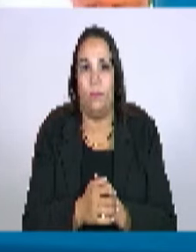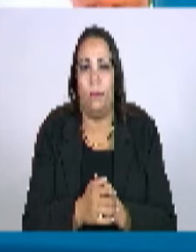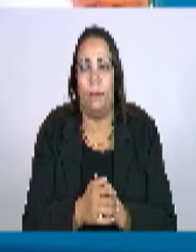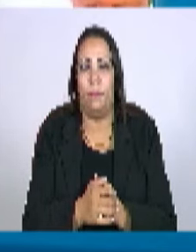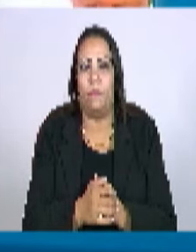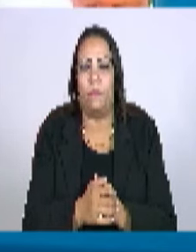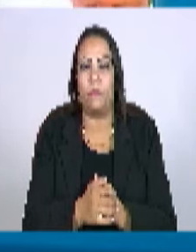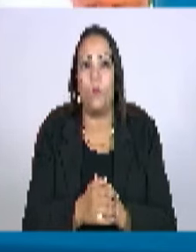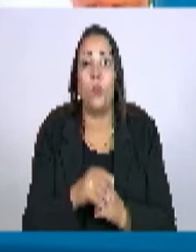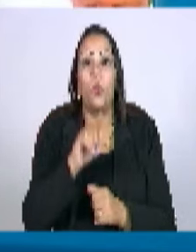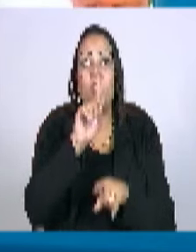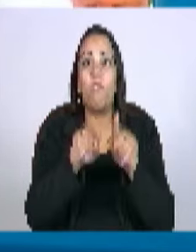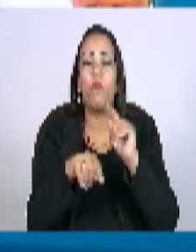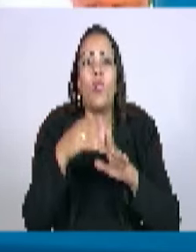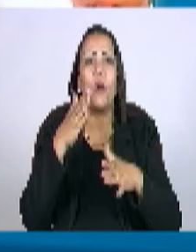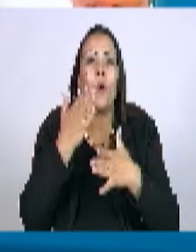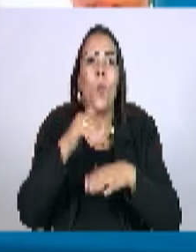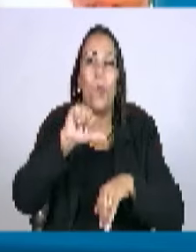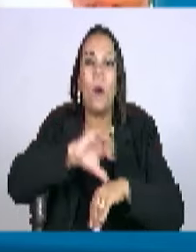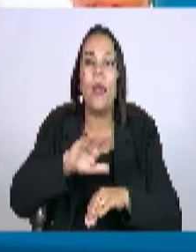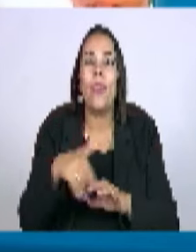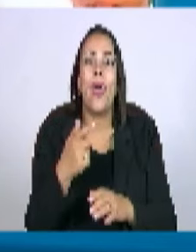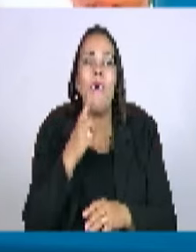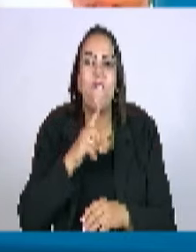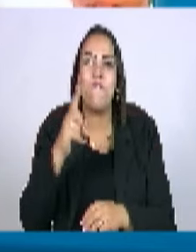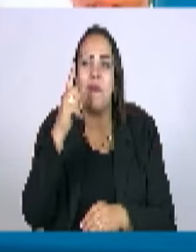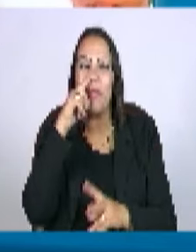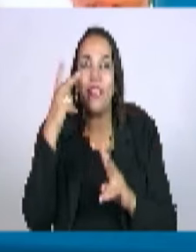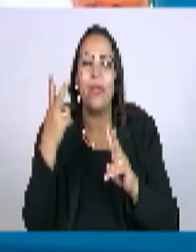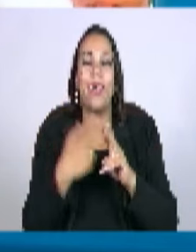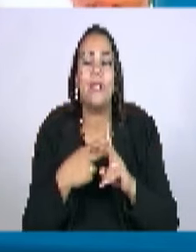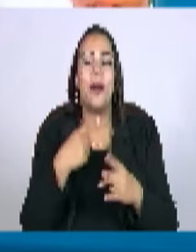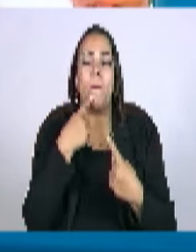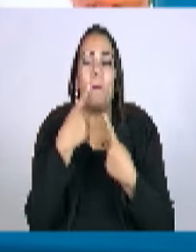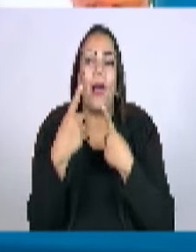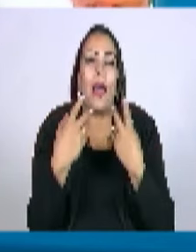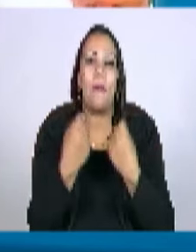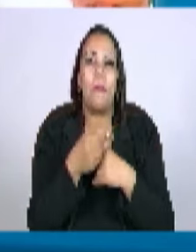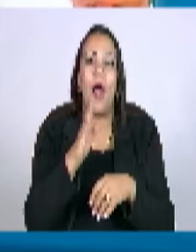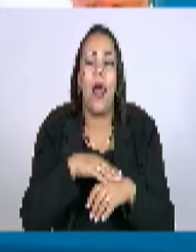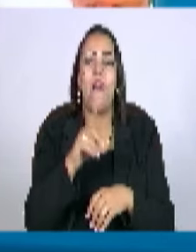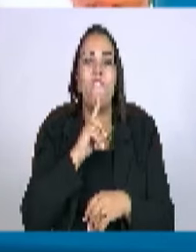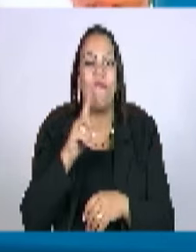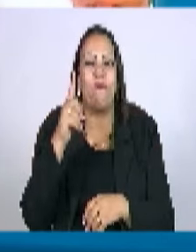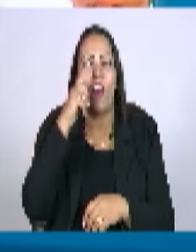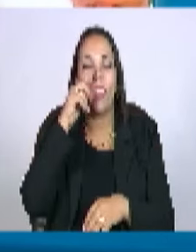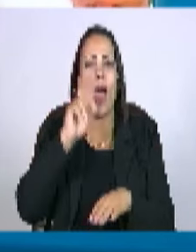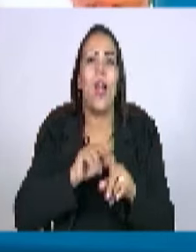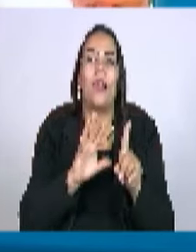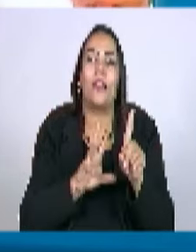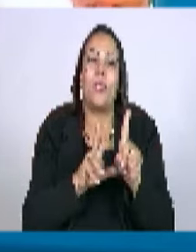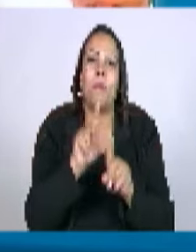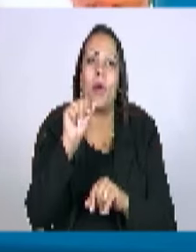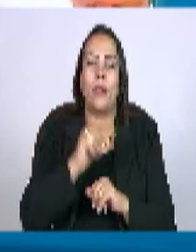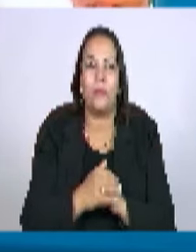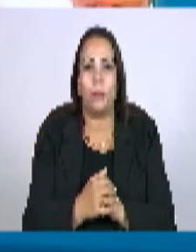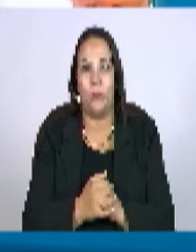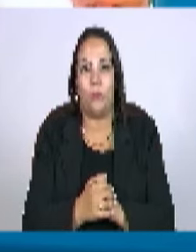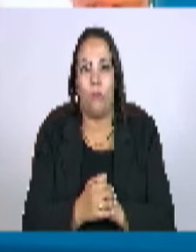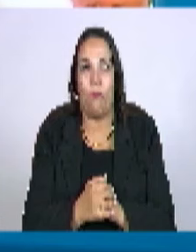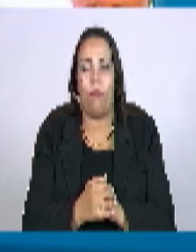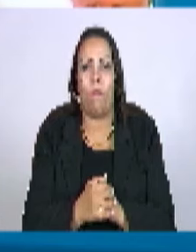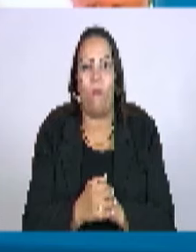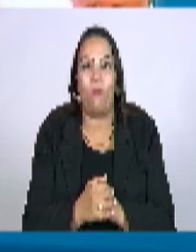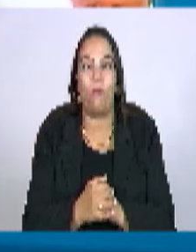وكان في مساحه فنيه للناس ان هي تعبر بالفن عن التنميه